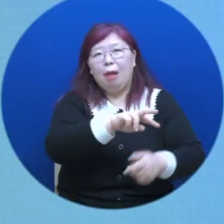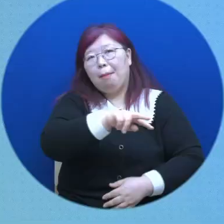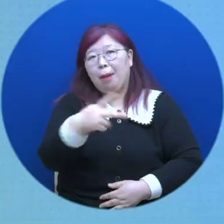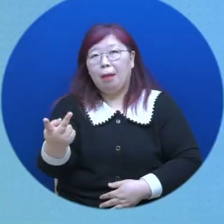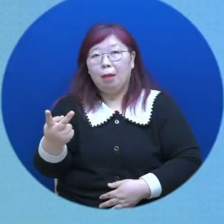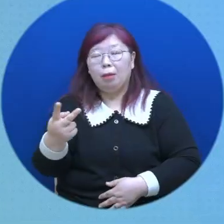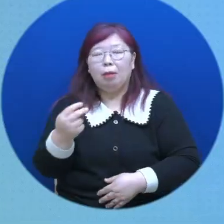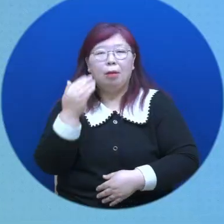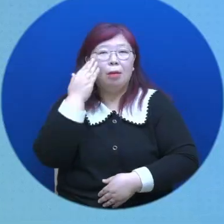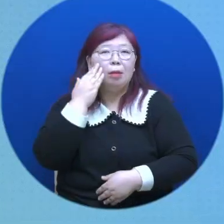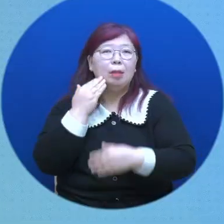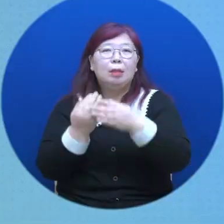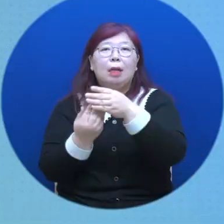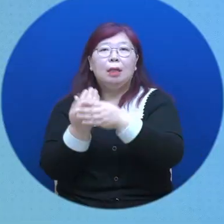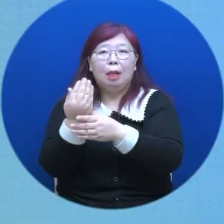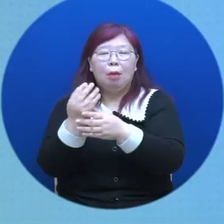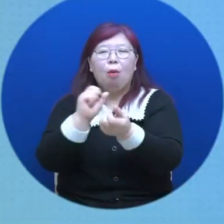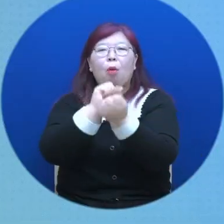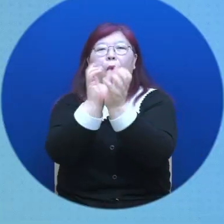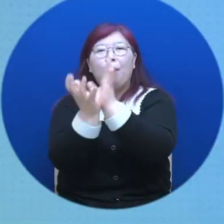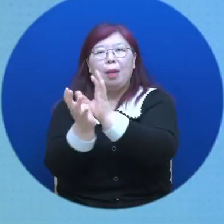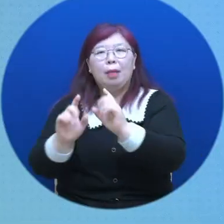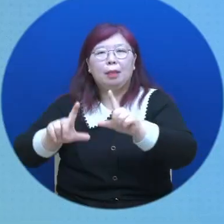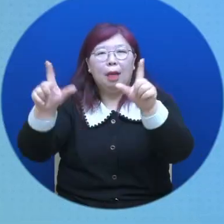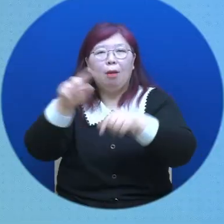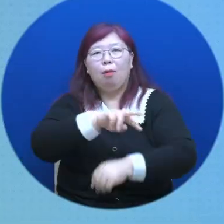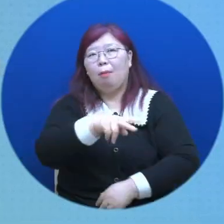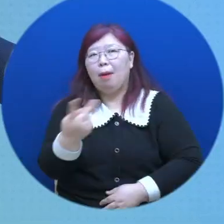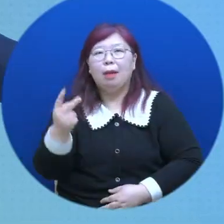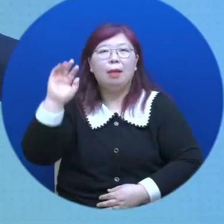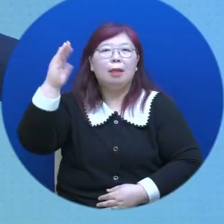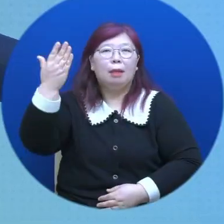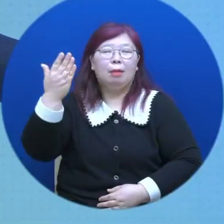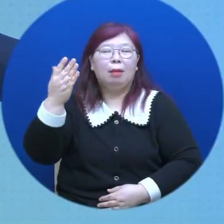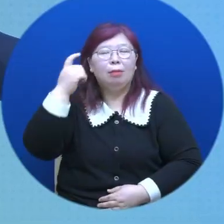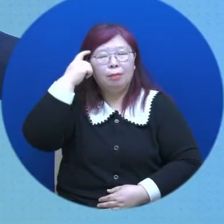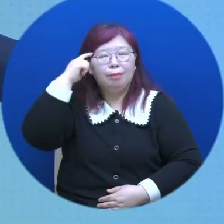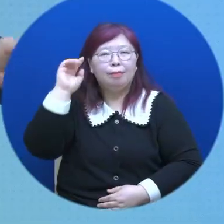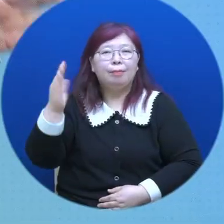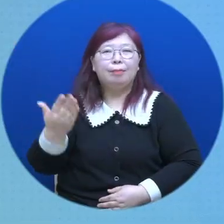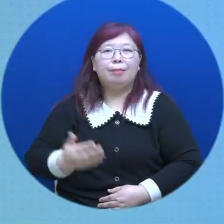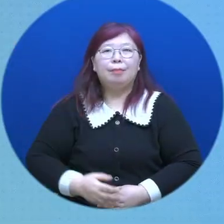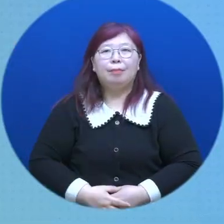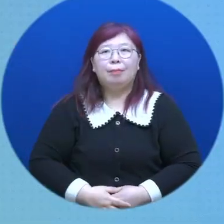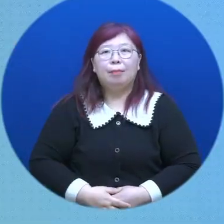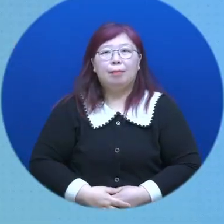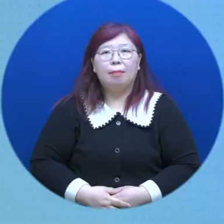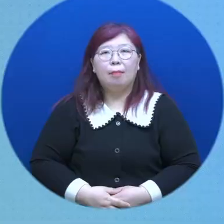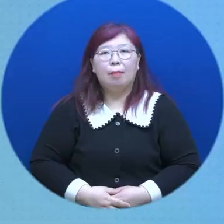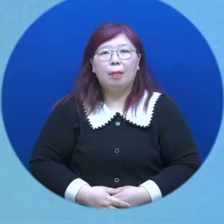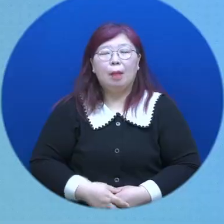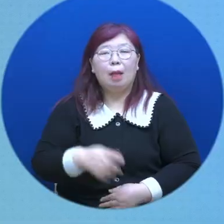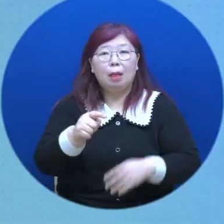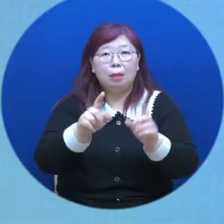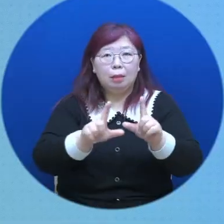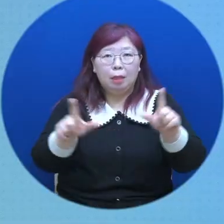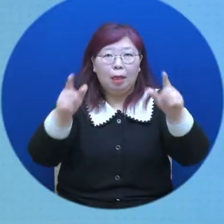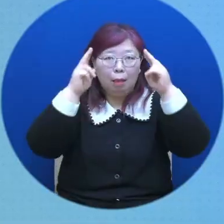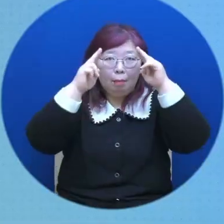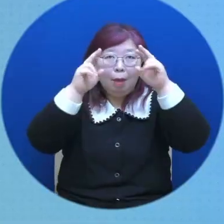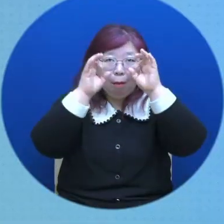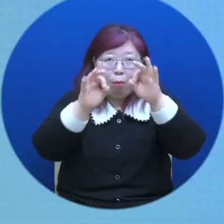피는 시간이 기다리고 있다 하는 생각을 갖게 됩니다. 그래서 그날을